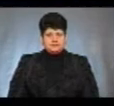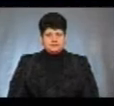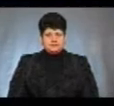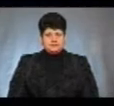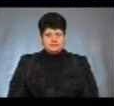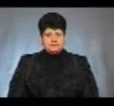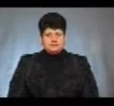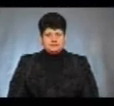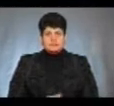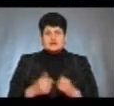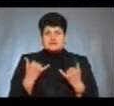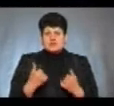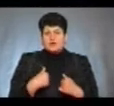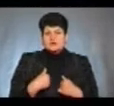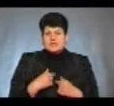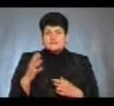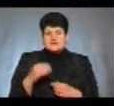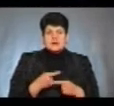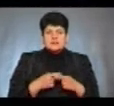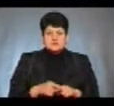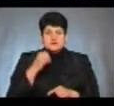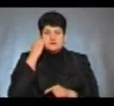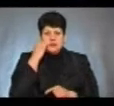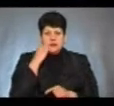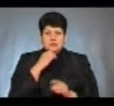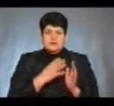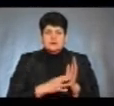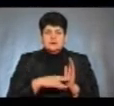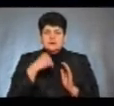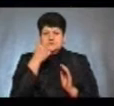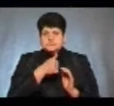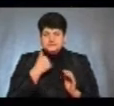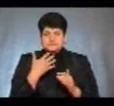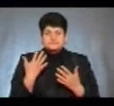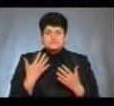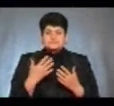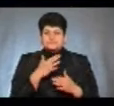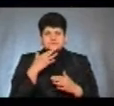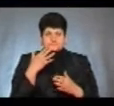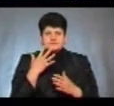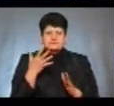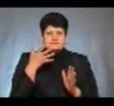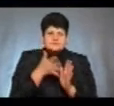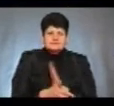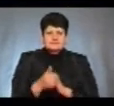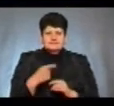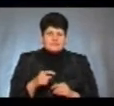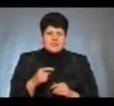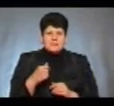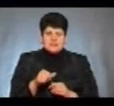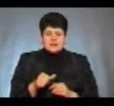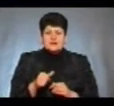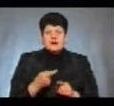Зараз у нас вся техніка як то застаріла, 90-х років, УАЗи, Ниви, який розхід багато топлива йде, а